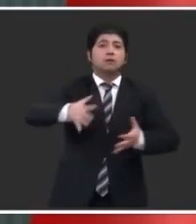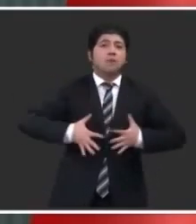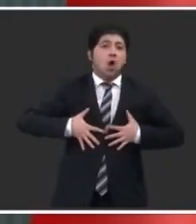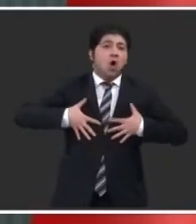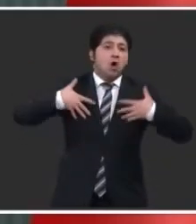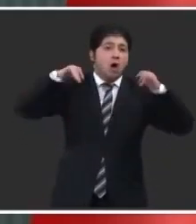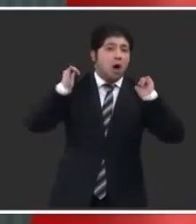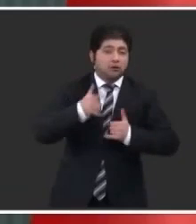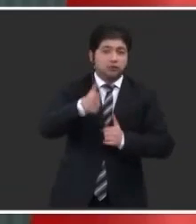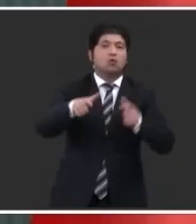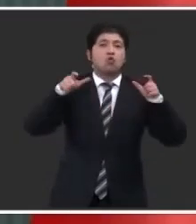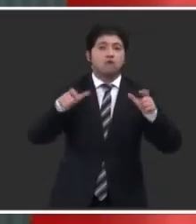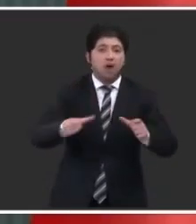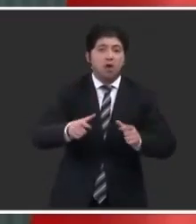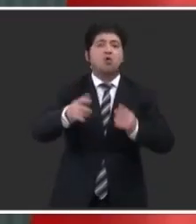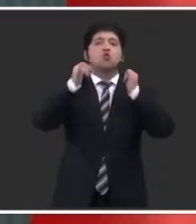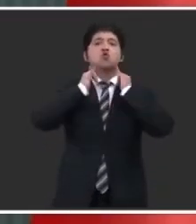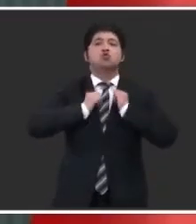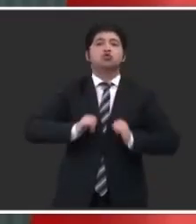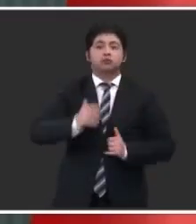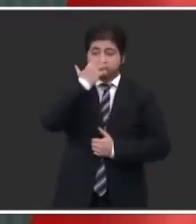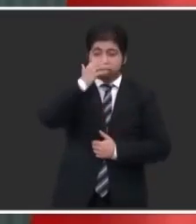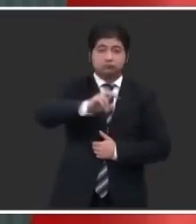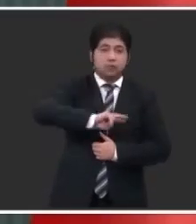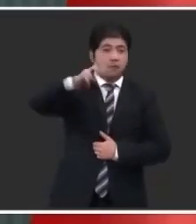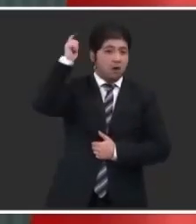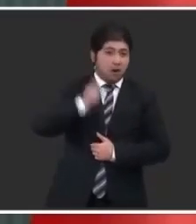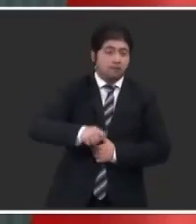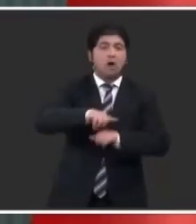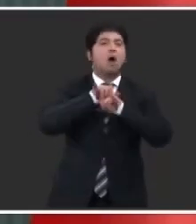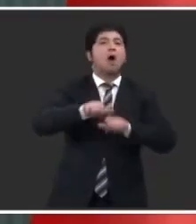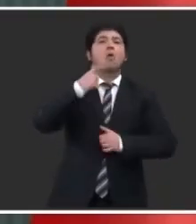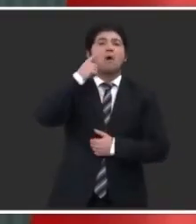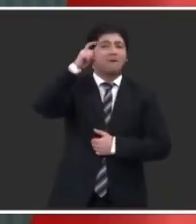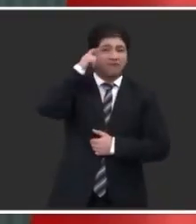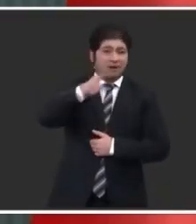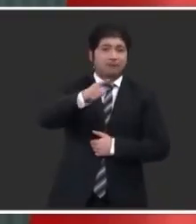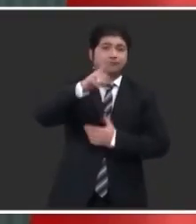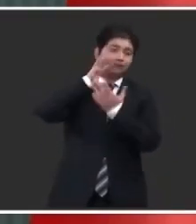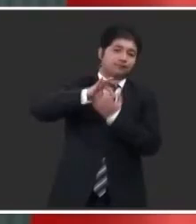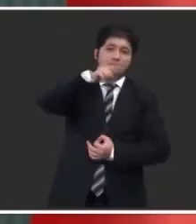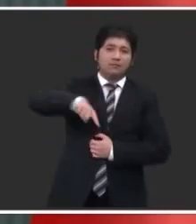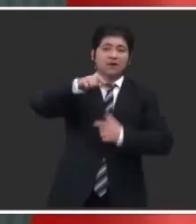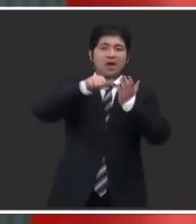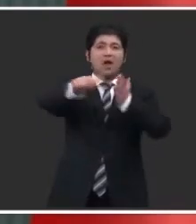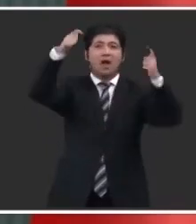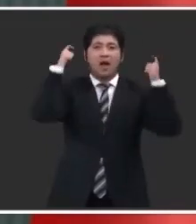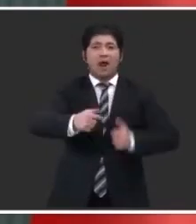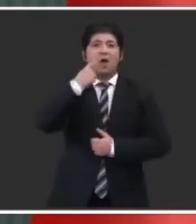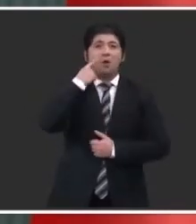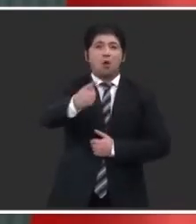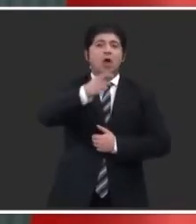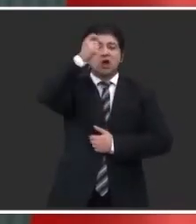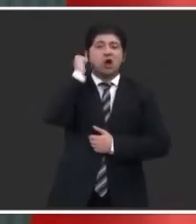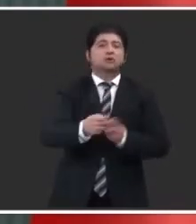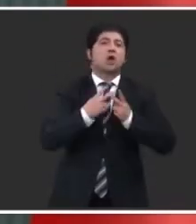güvenliğin ve huzurun iklimine taşırken aynı zamanda bireyleri her alanda gerçek